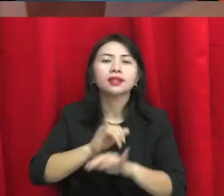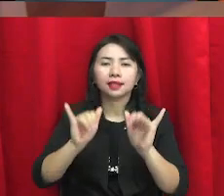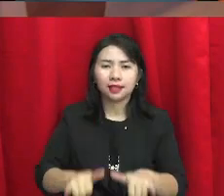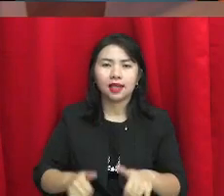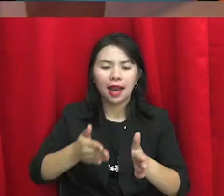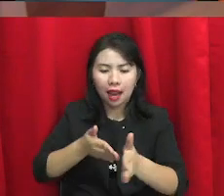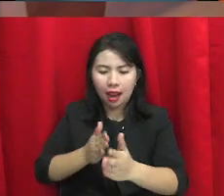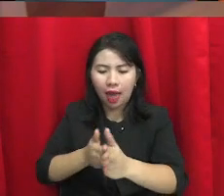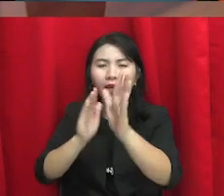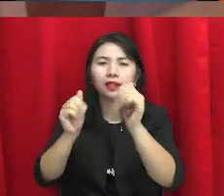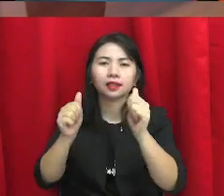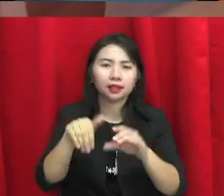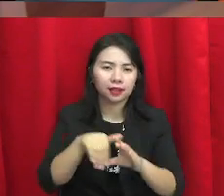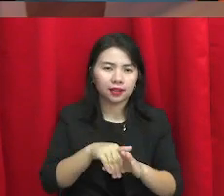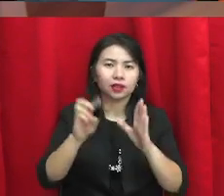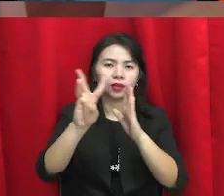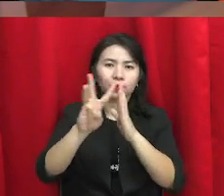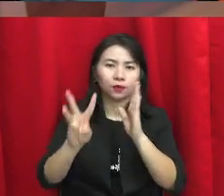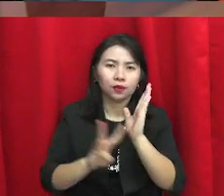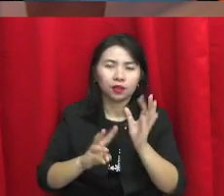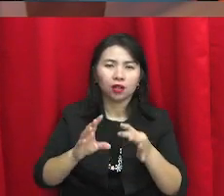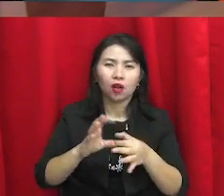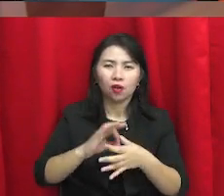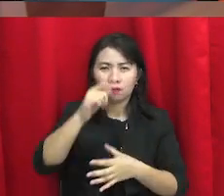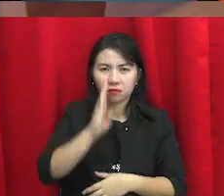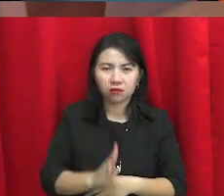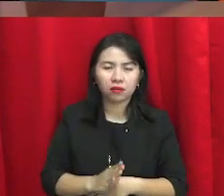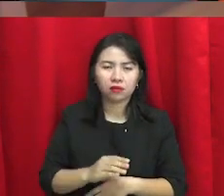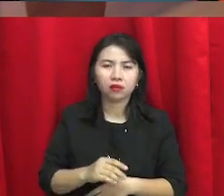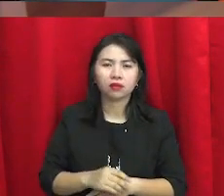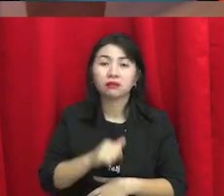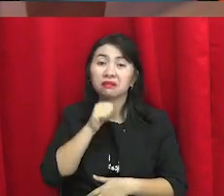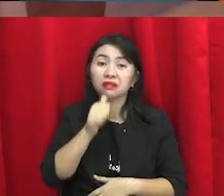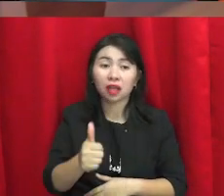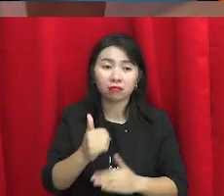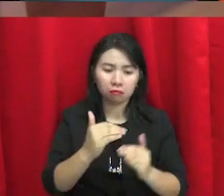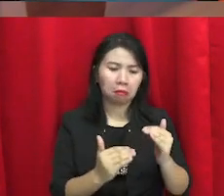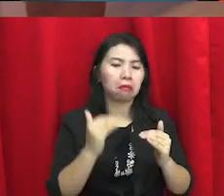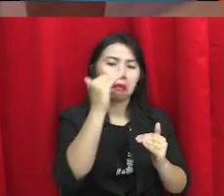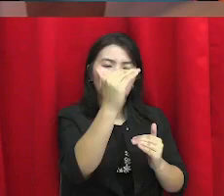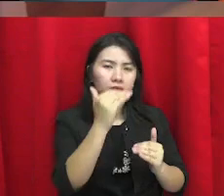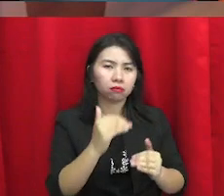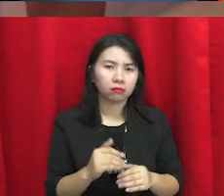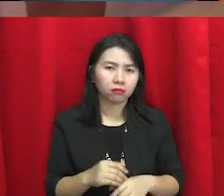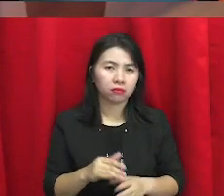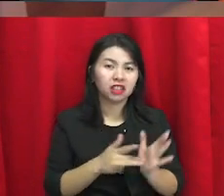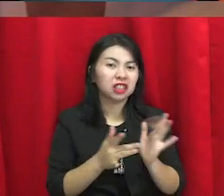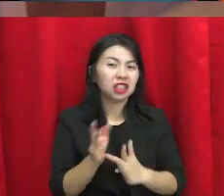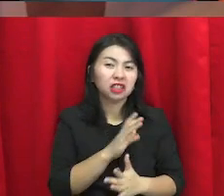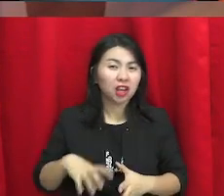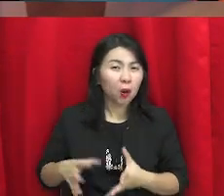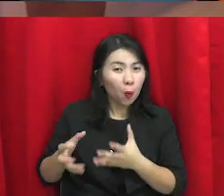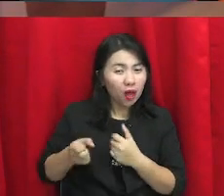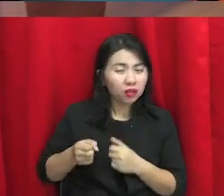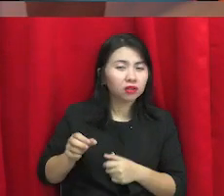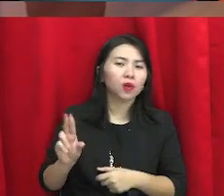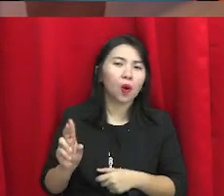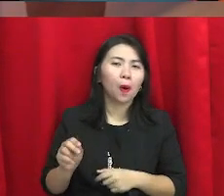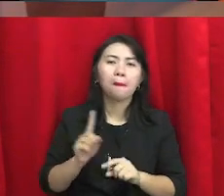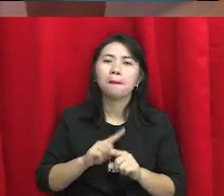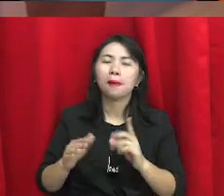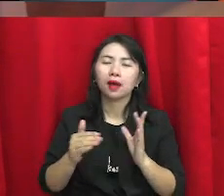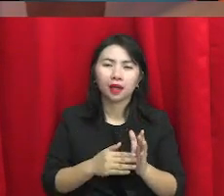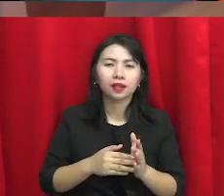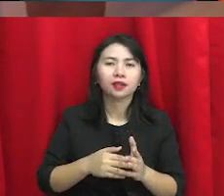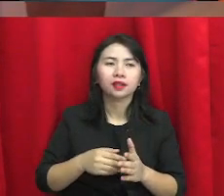Diyos. Hindi yung sa iyong lamang. Napansin niyo ba yan sa verse 39? You see, sinabi niya, let this